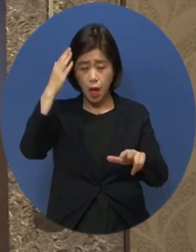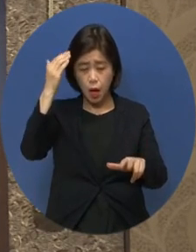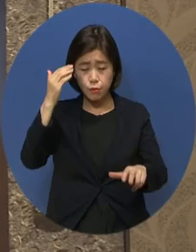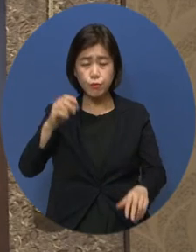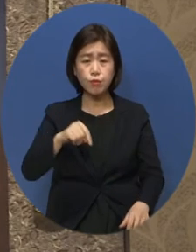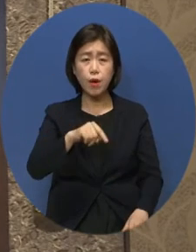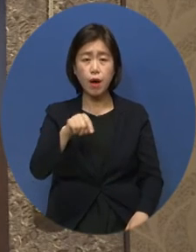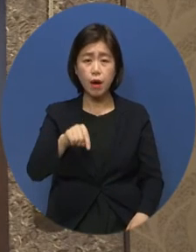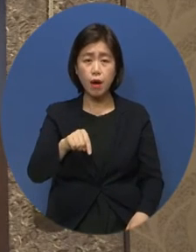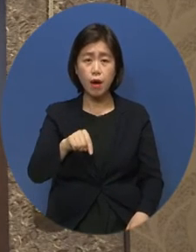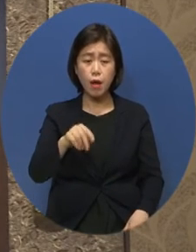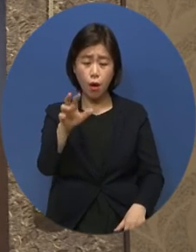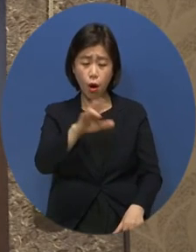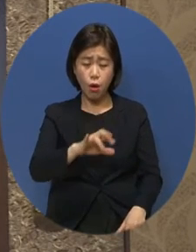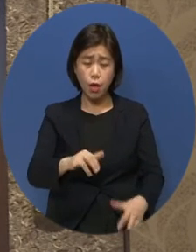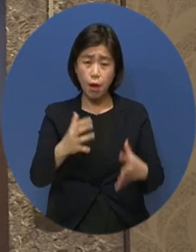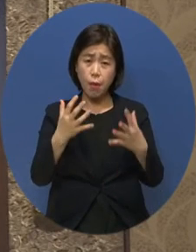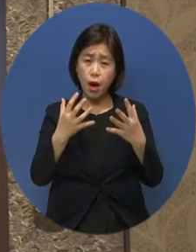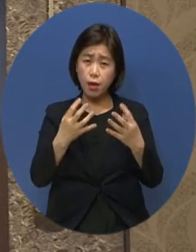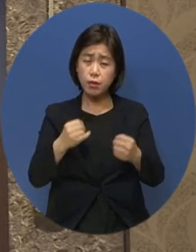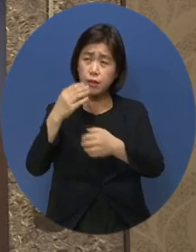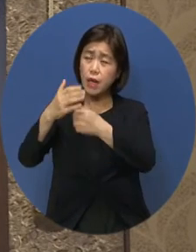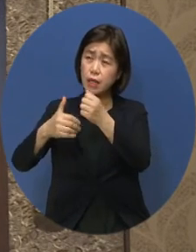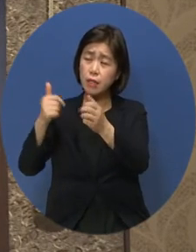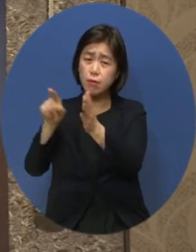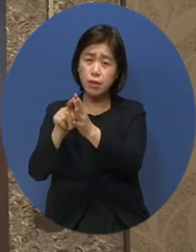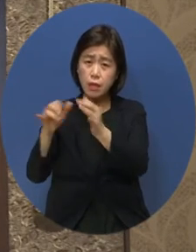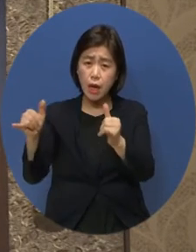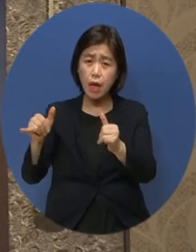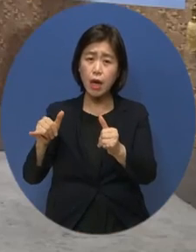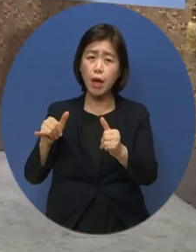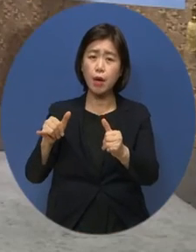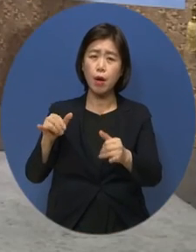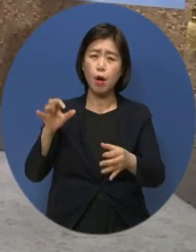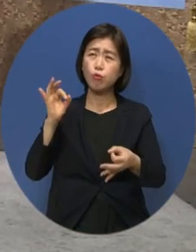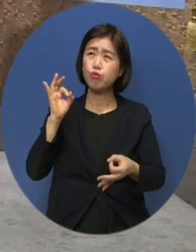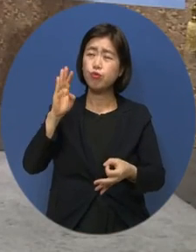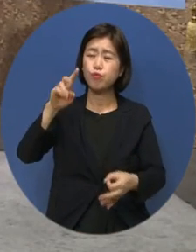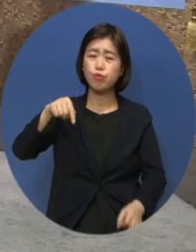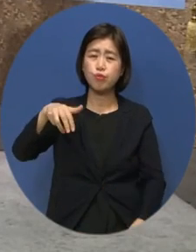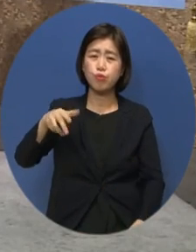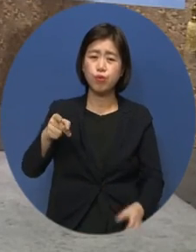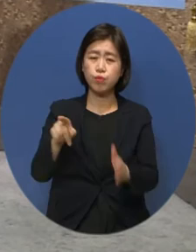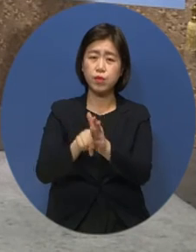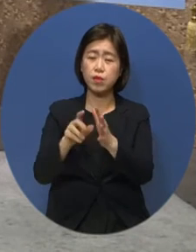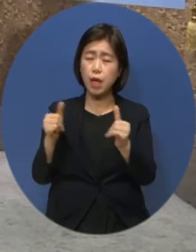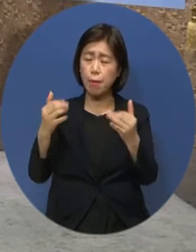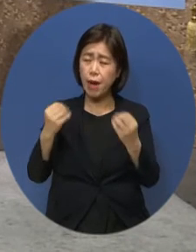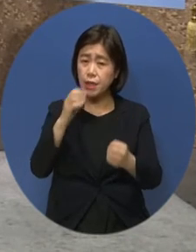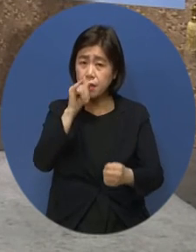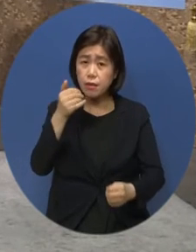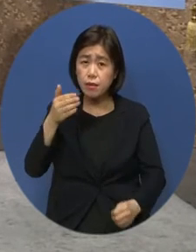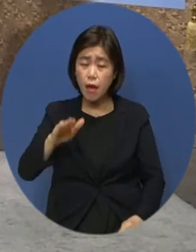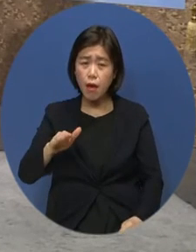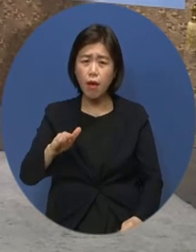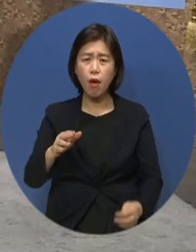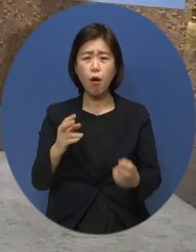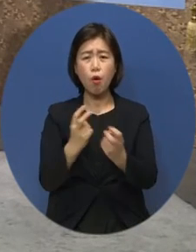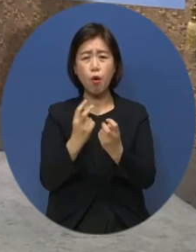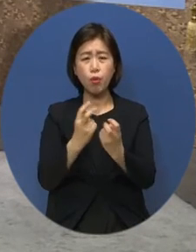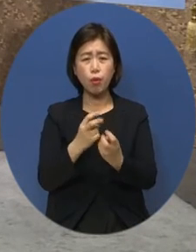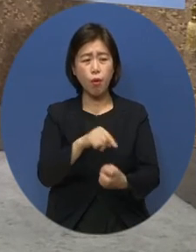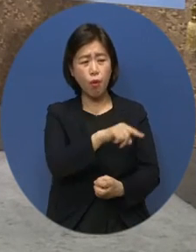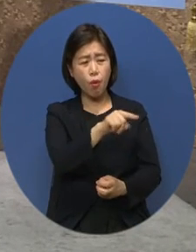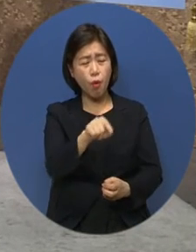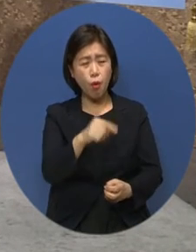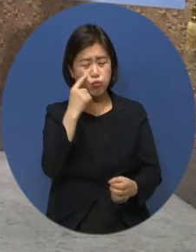부채 낸 것 하나님이 계시다면 이런 비극적인 일이 어떻게 이렇게 방치되고 있을 수 있겠느냐